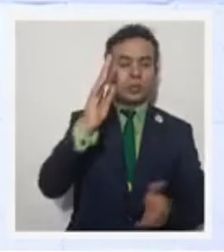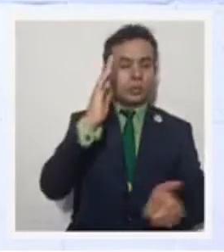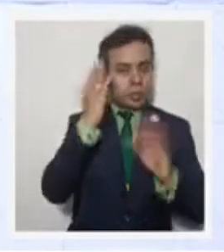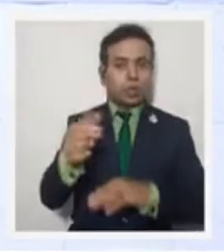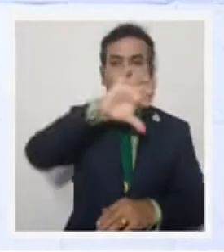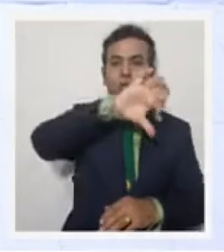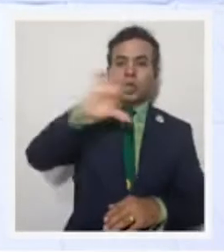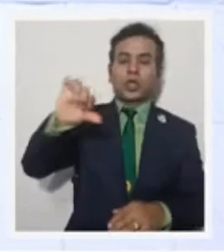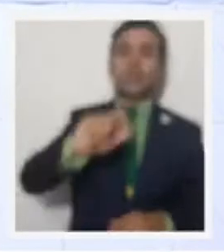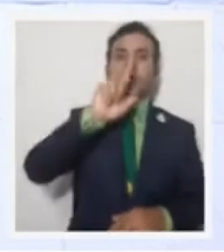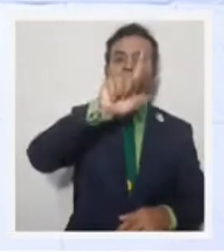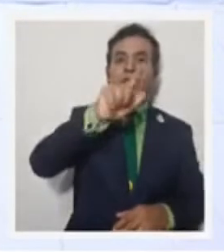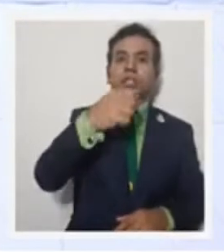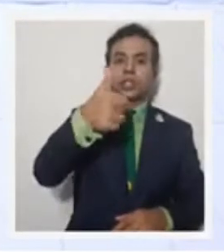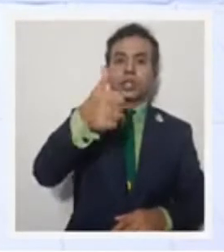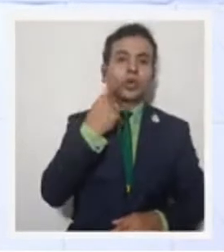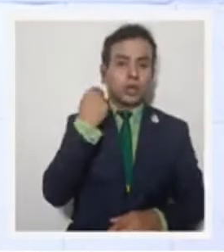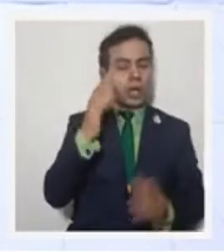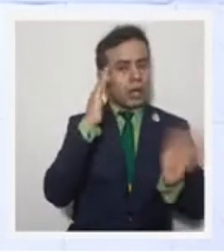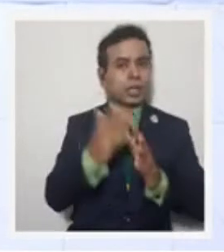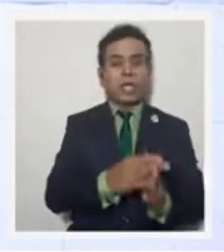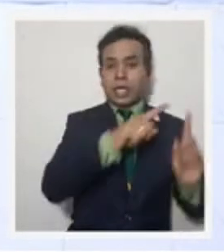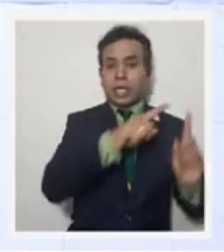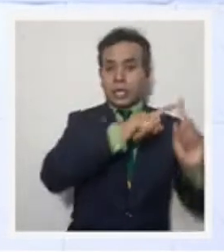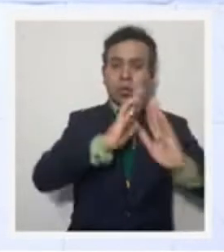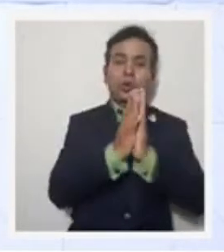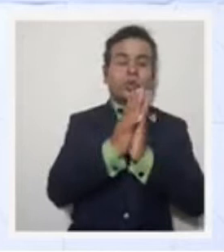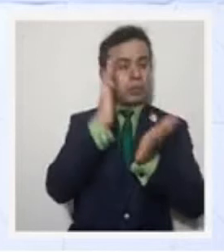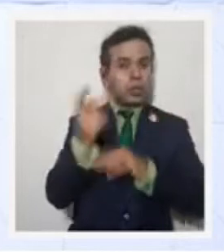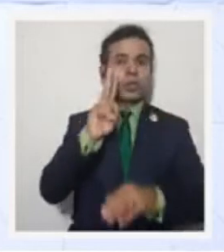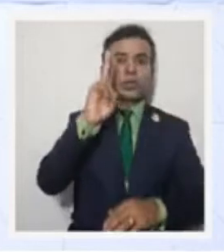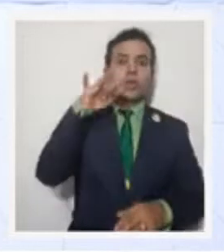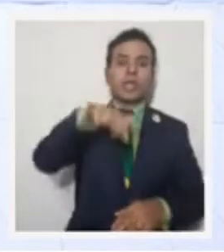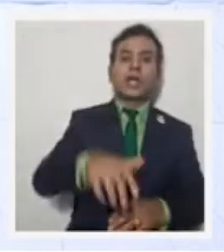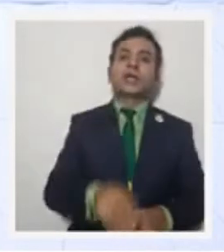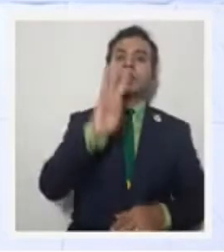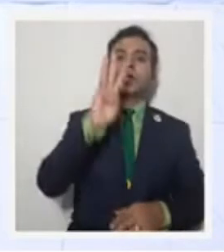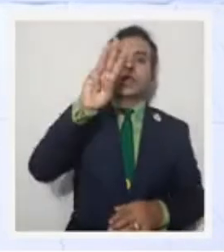34,35,894 জন মৃত্যুবরণ করেছেন, 976 জন এবং এ পর্যন্ত